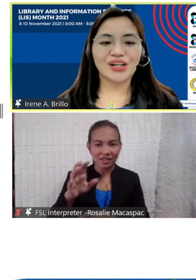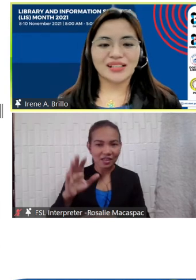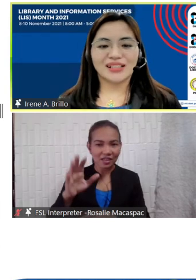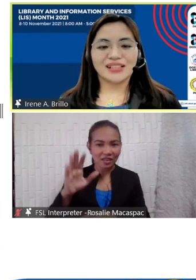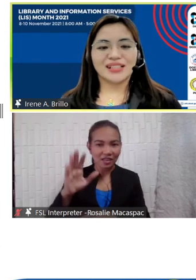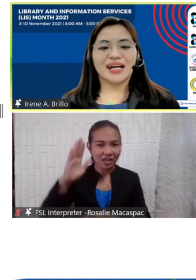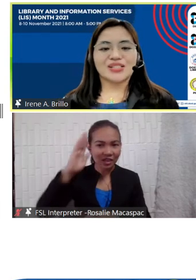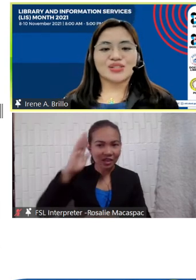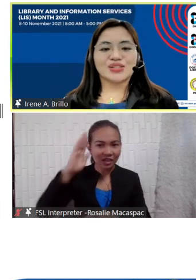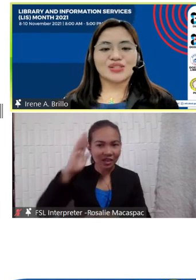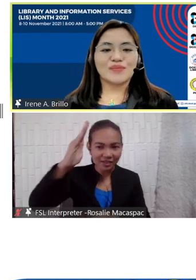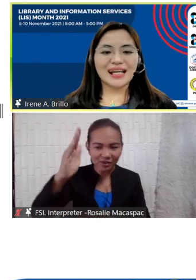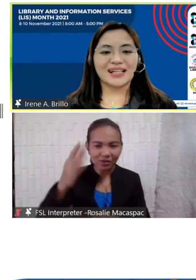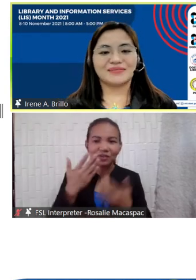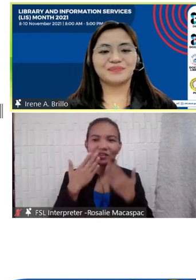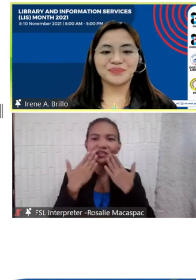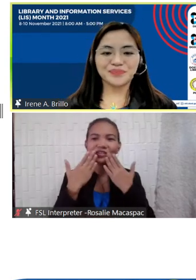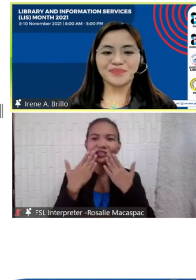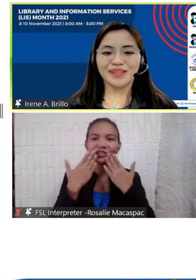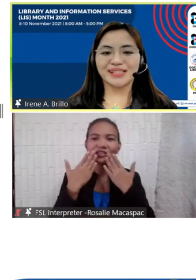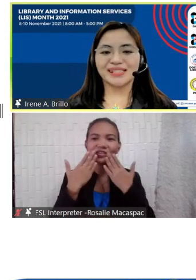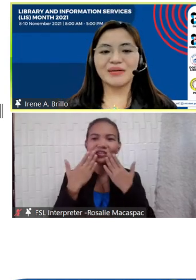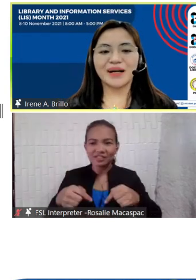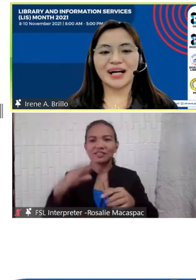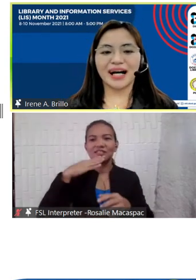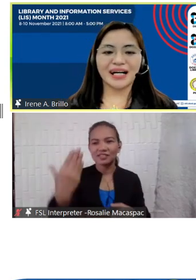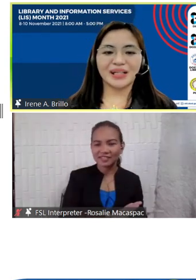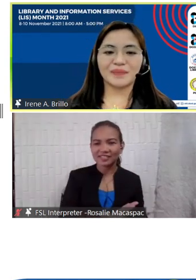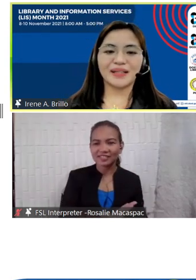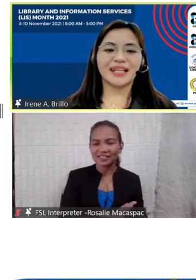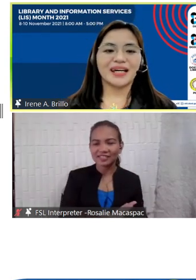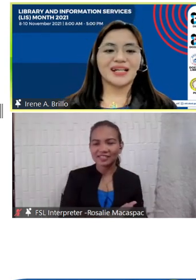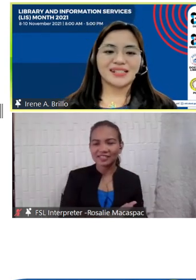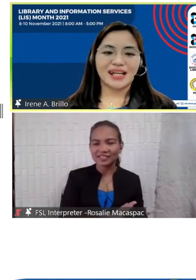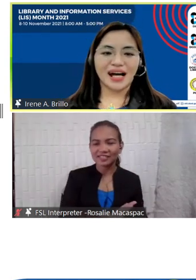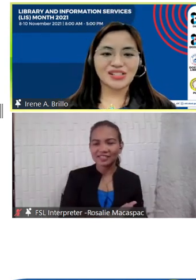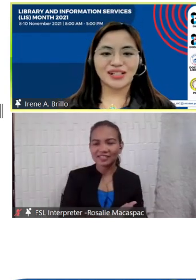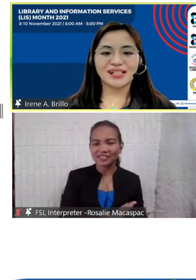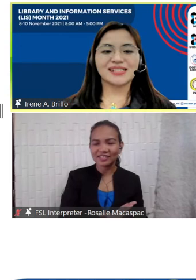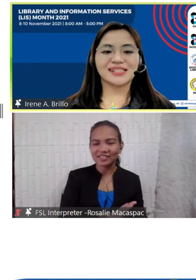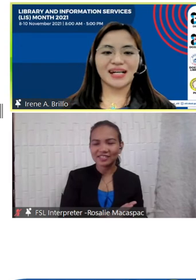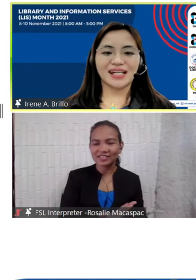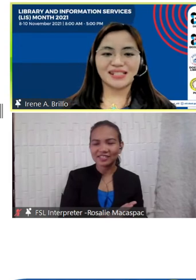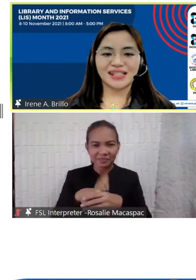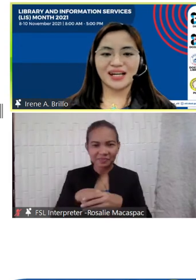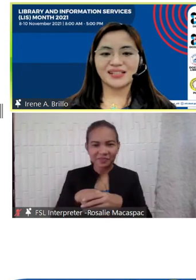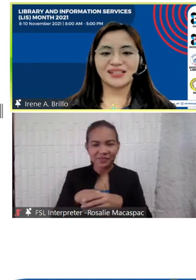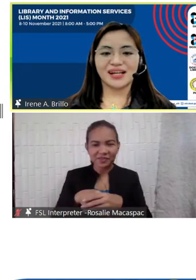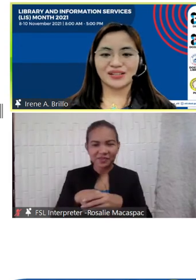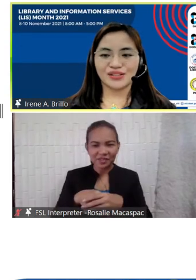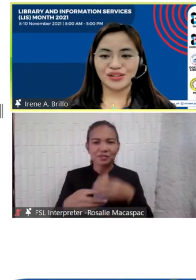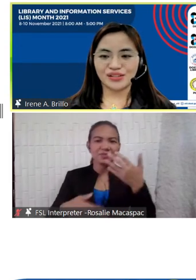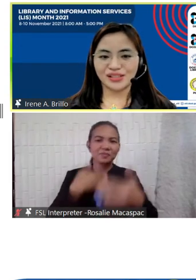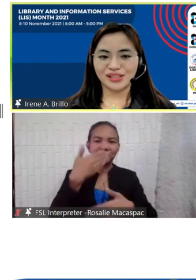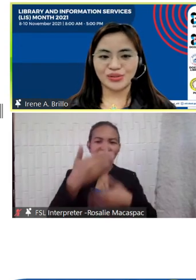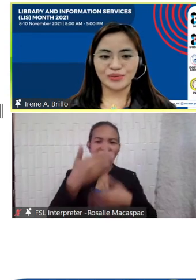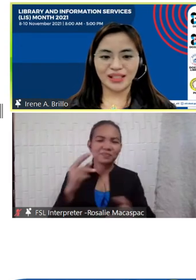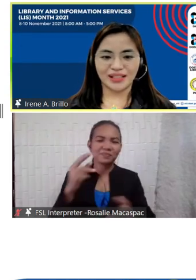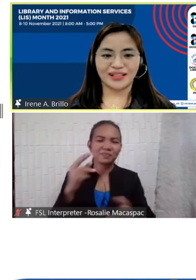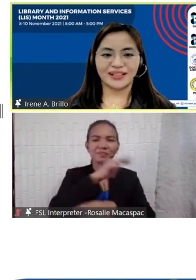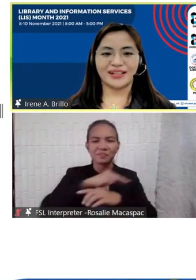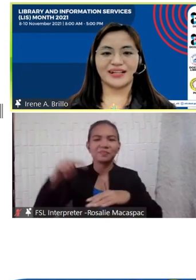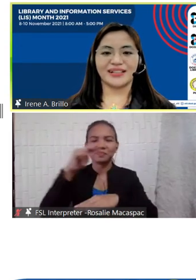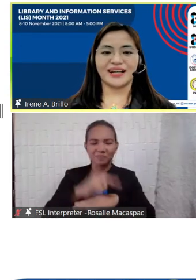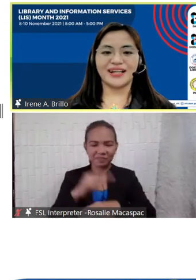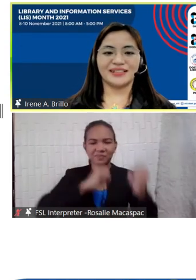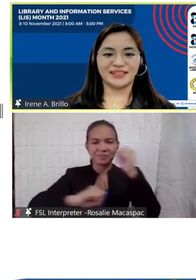namin kayo na sumali sa mga gaganapin sa National Science and Technology